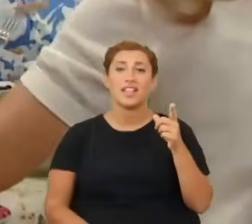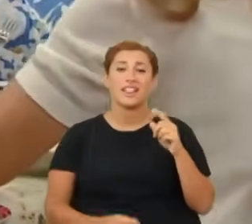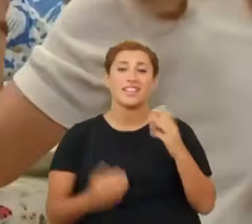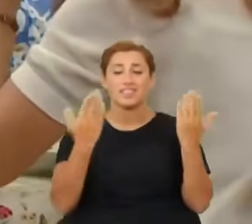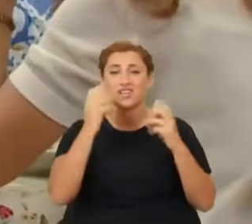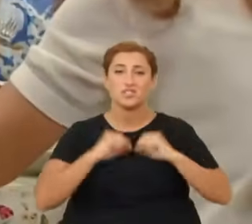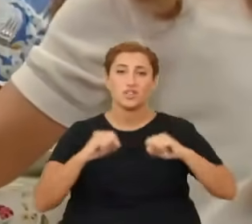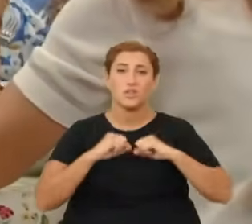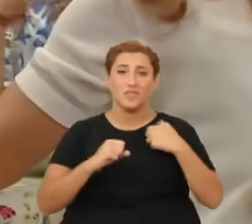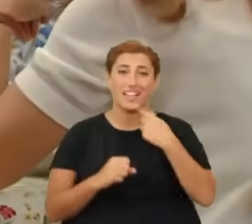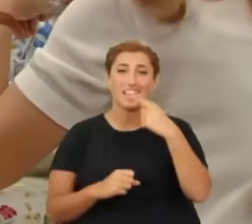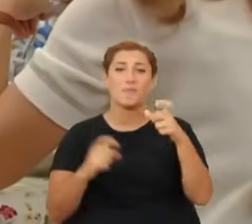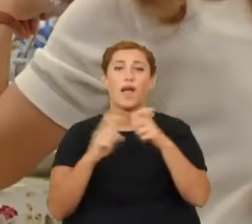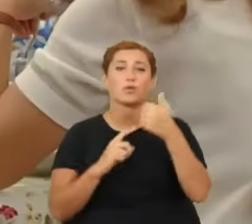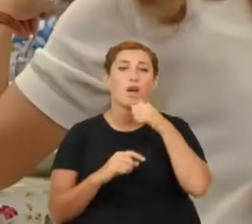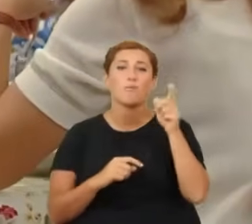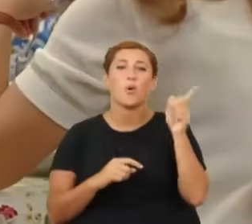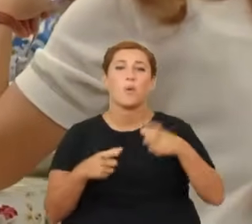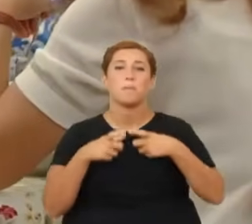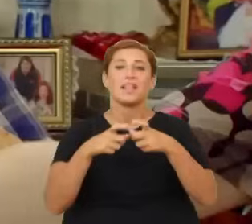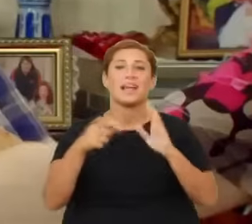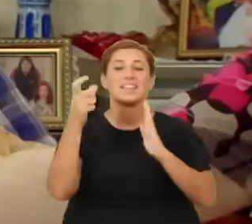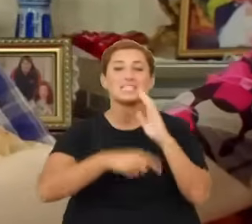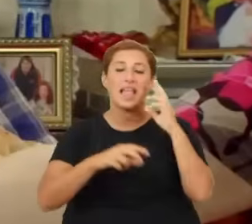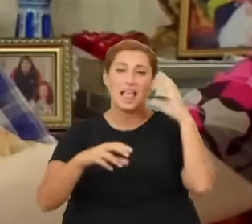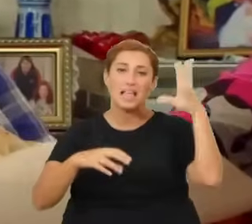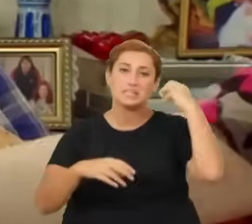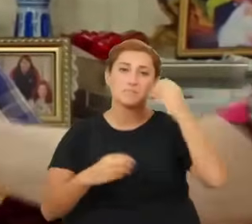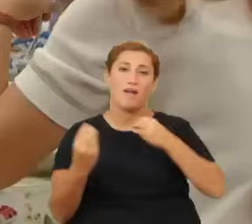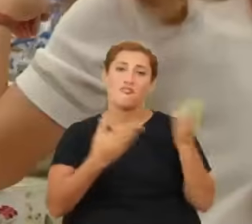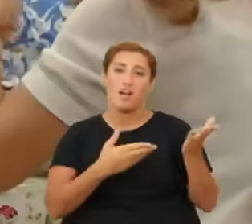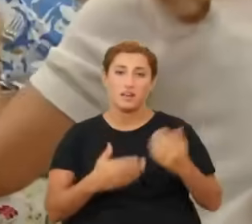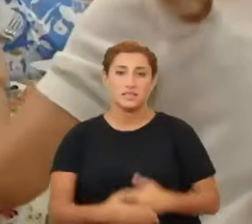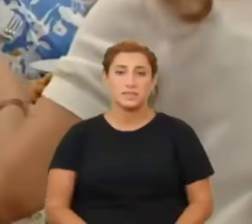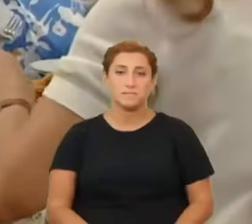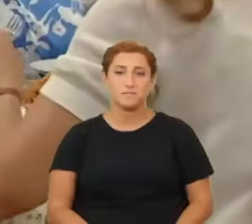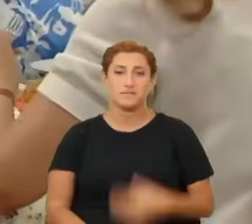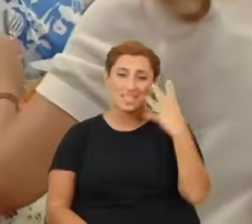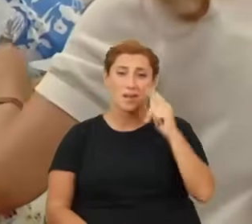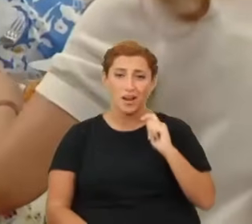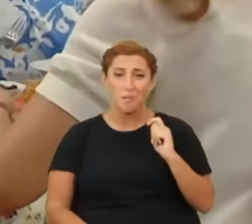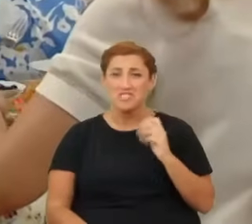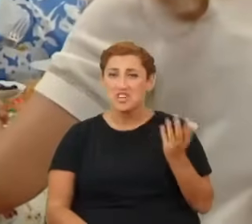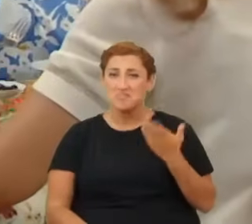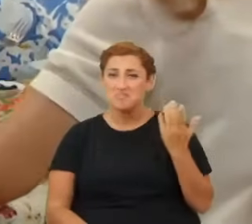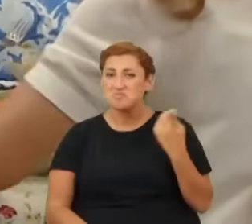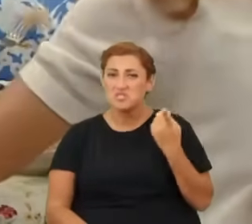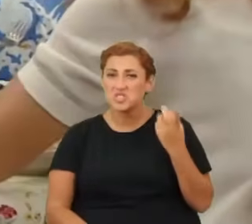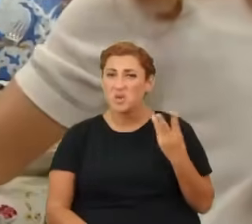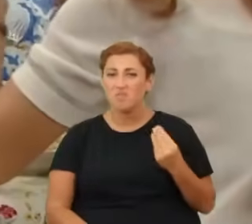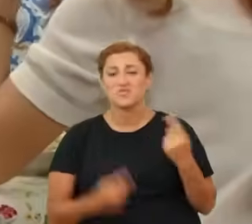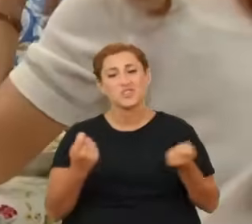ders çalışıyor. Dedim ya Ergun abi ona plak listesi ezberletiyor. Ezber yapacakmış mı işte? Şeymiş